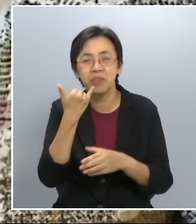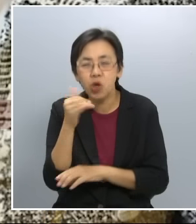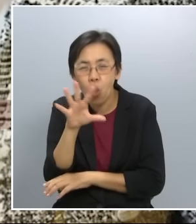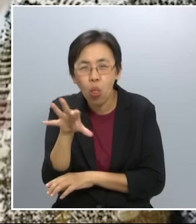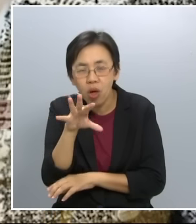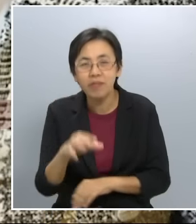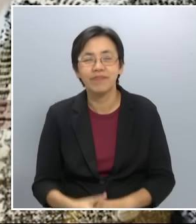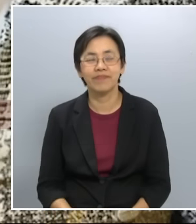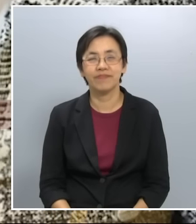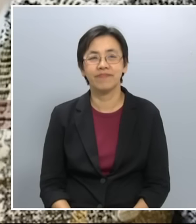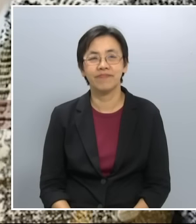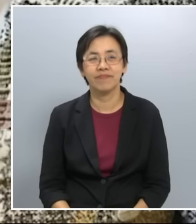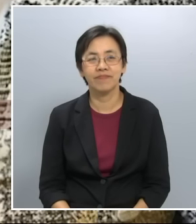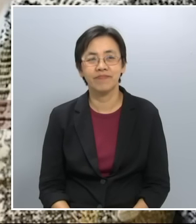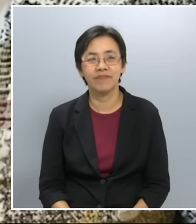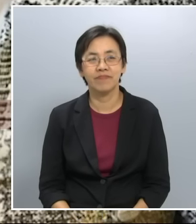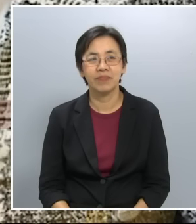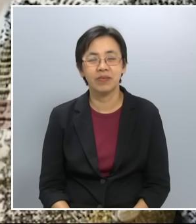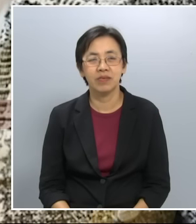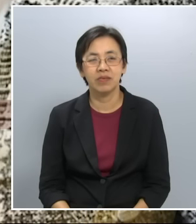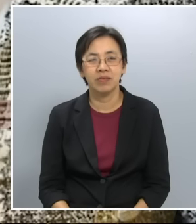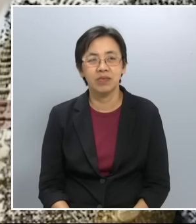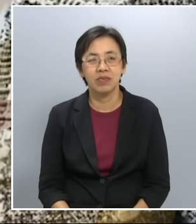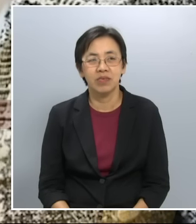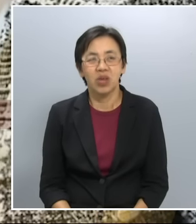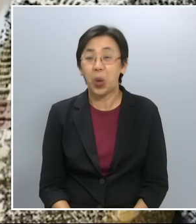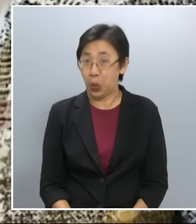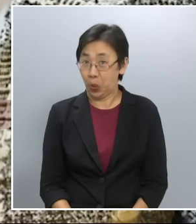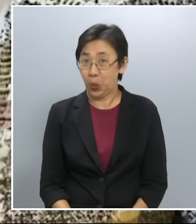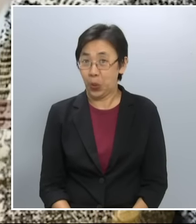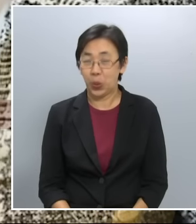์โอ้เป็นความดุเดือดแก๊งคอลเซ็นเตอร์เลยเหรออ่ะท่านผู้ชม